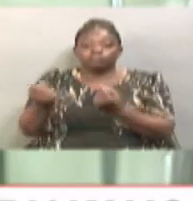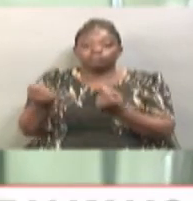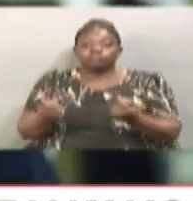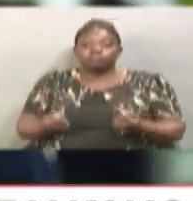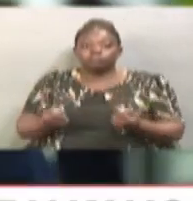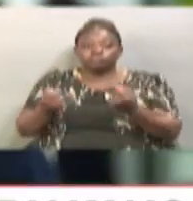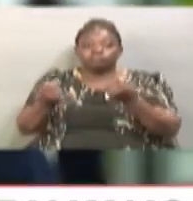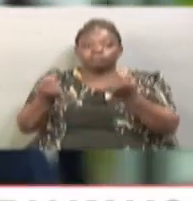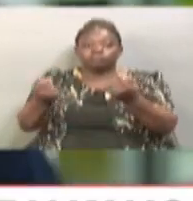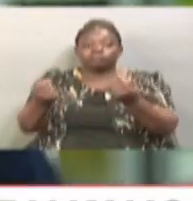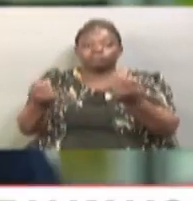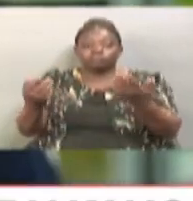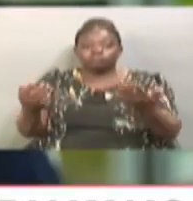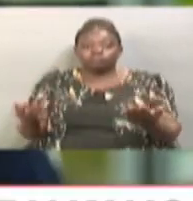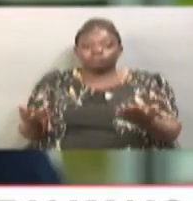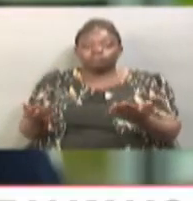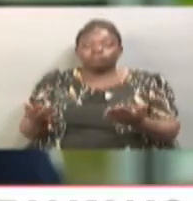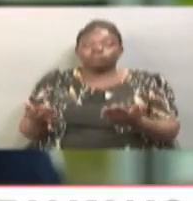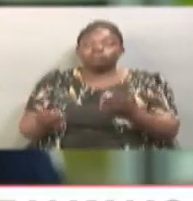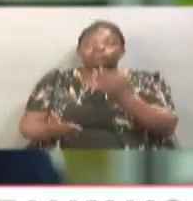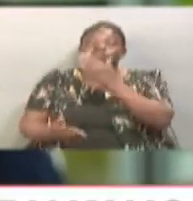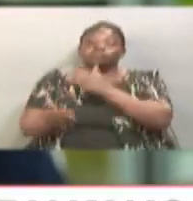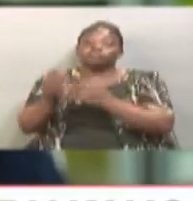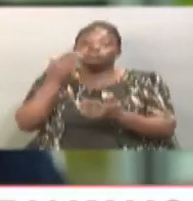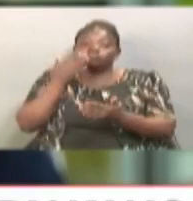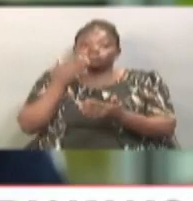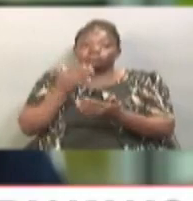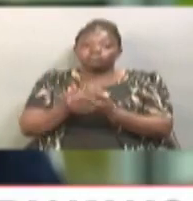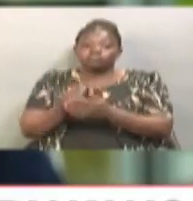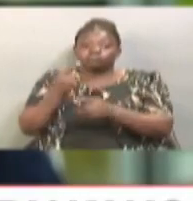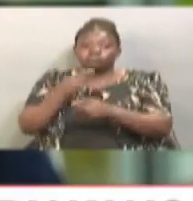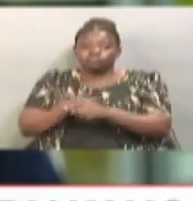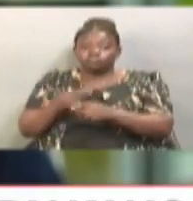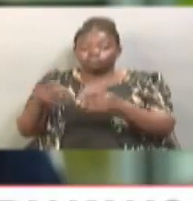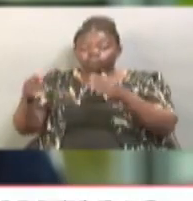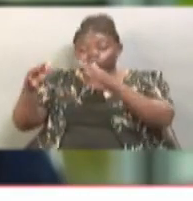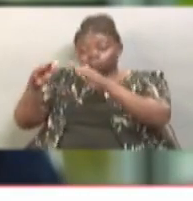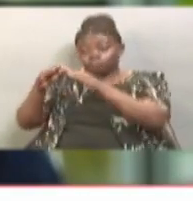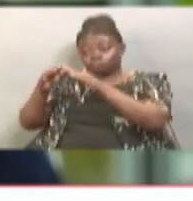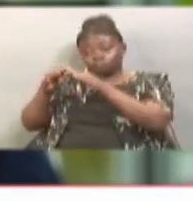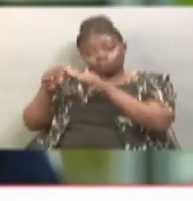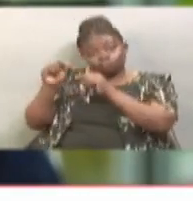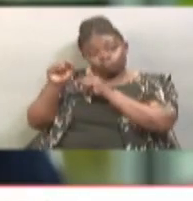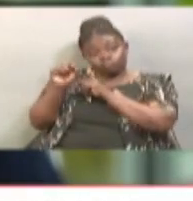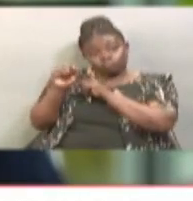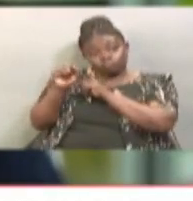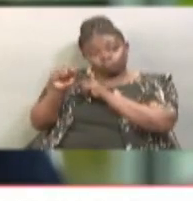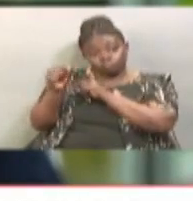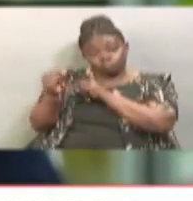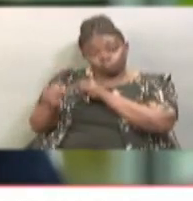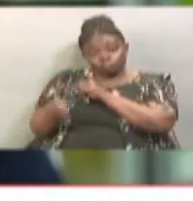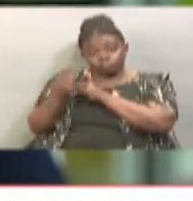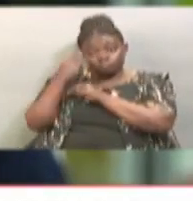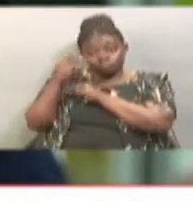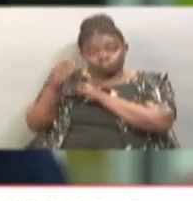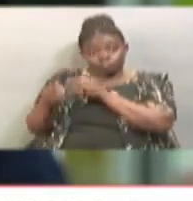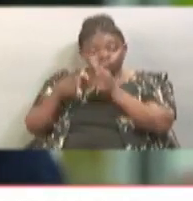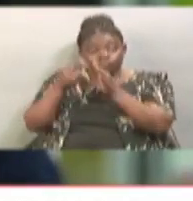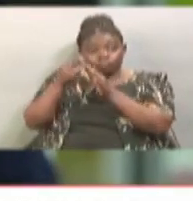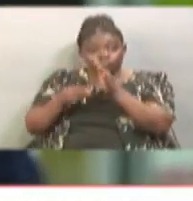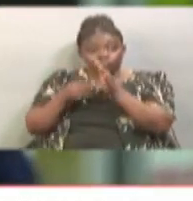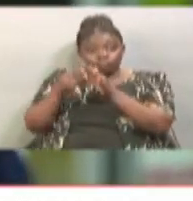mu zzu mukama yali mulungi we nalimu ekyo ekiyumba nali nalabyeko katambi